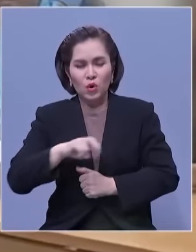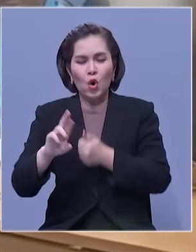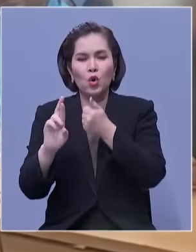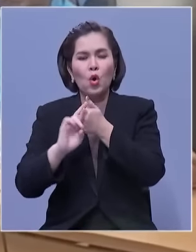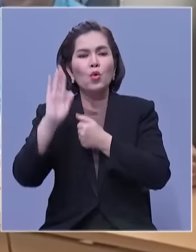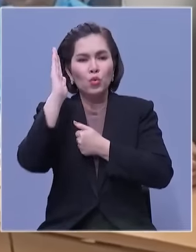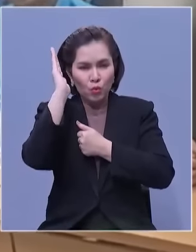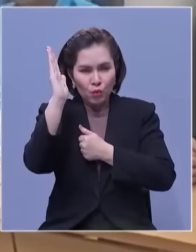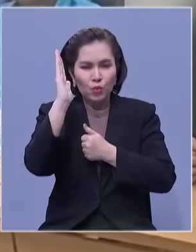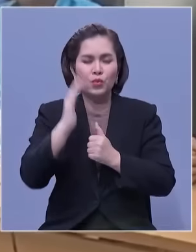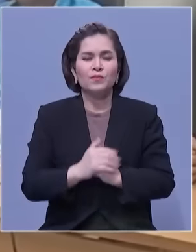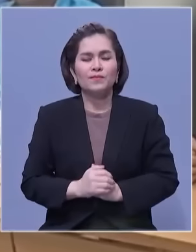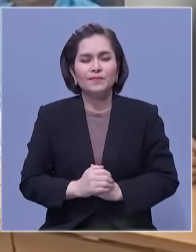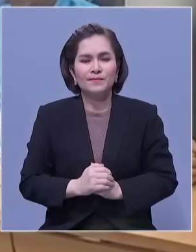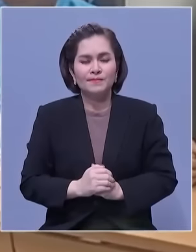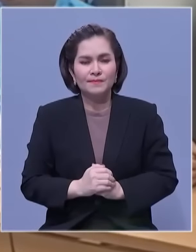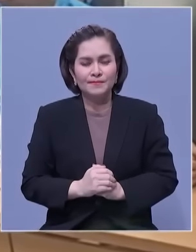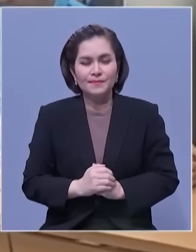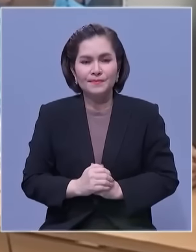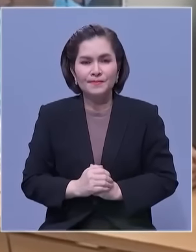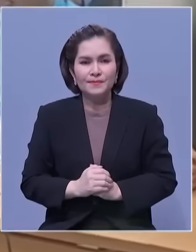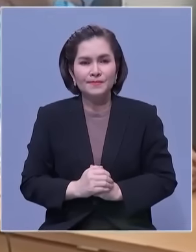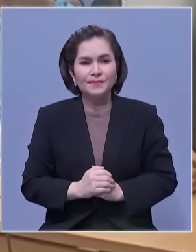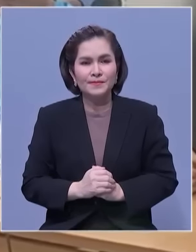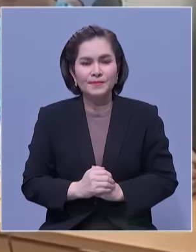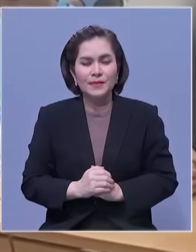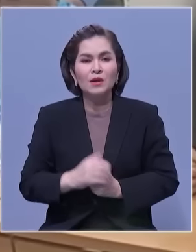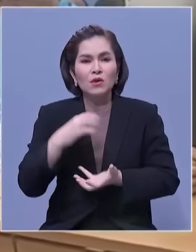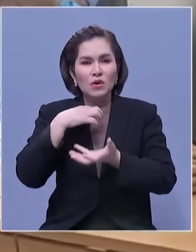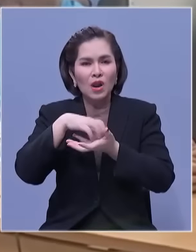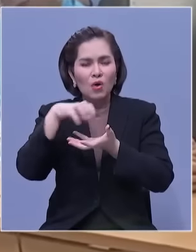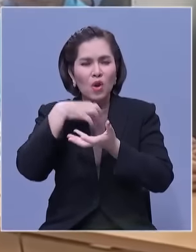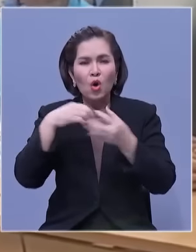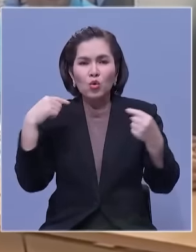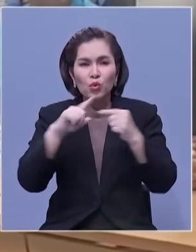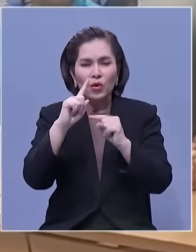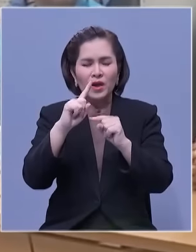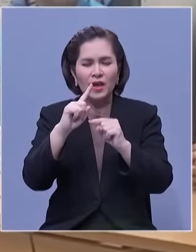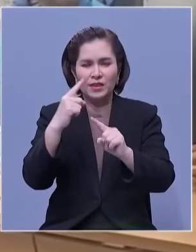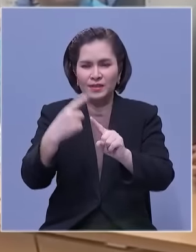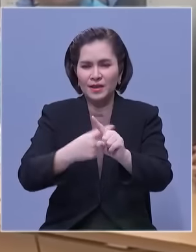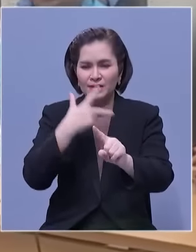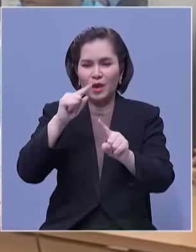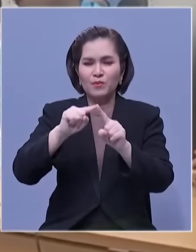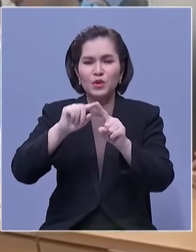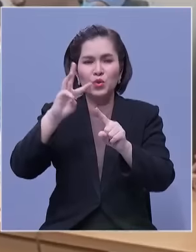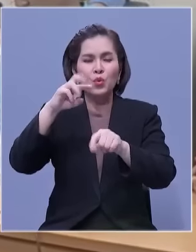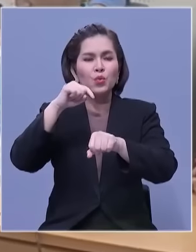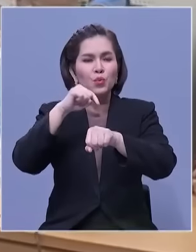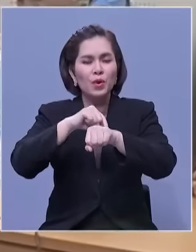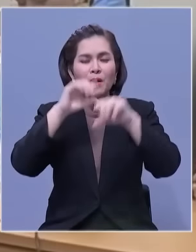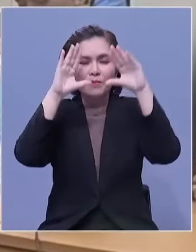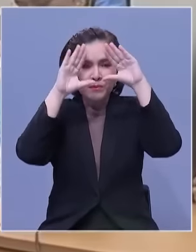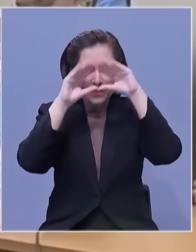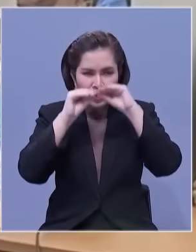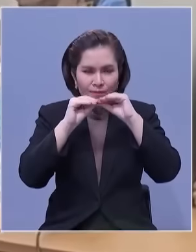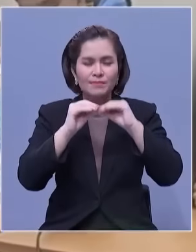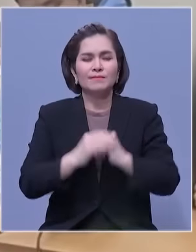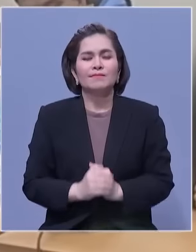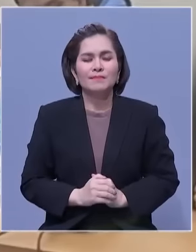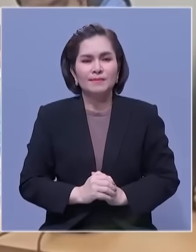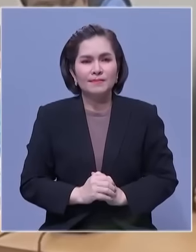จตรวจคนเข้าเมืองนะครับท่านบอกแบบนี้ครับว่าเมื่อคืนของวันที่6มีนาคมที่ผ่านมาก็คือเมื่อคืนนี้พลต